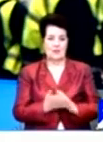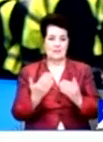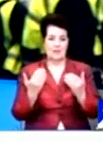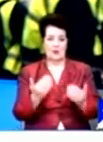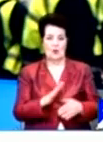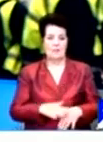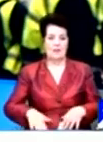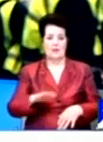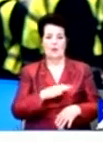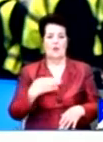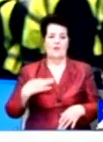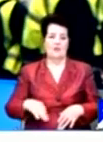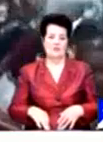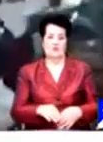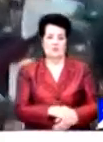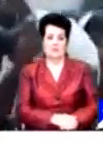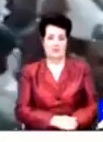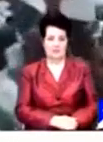pe teritoriul francez.